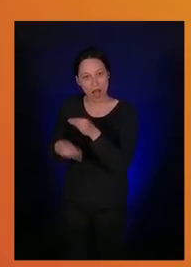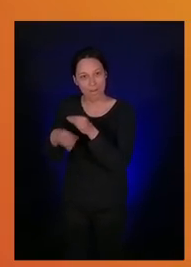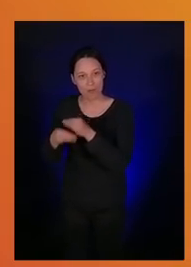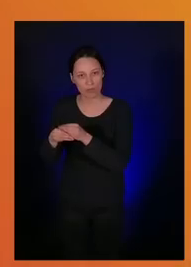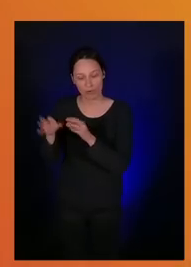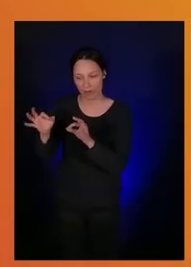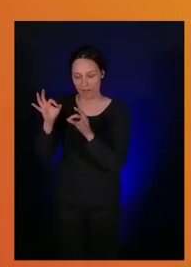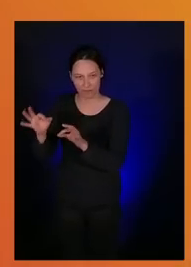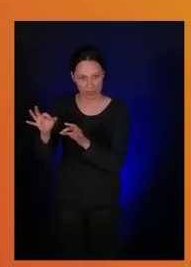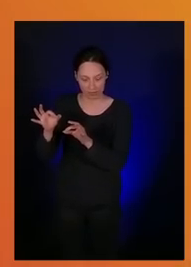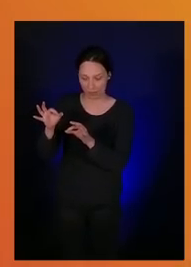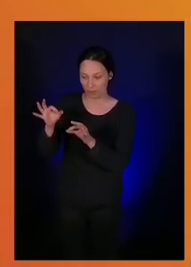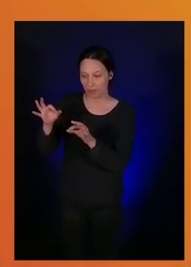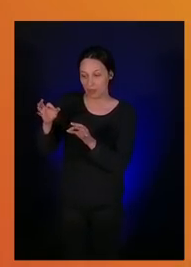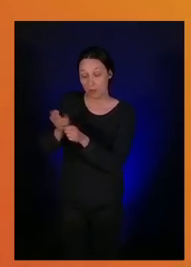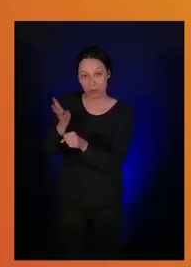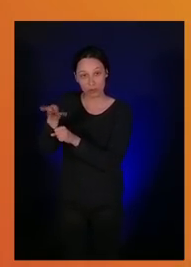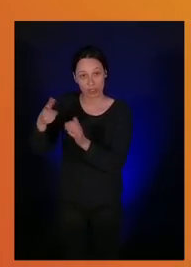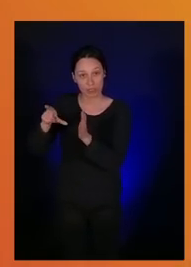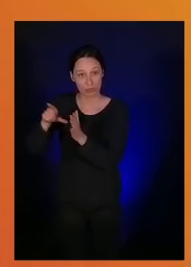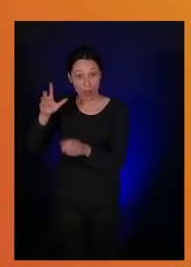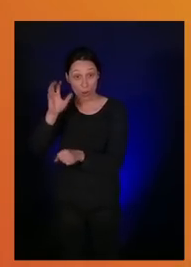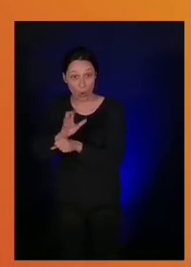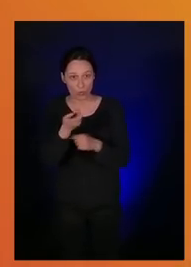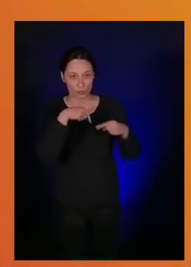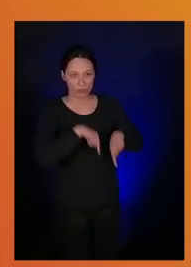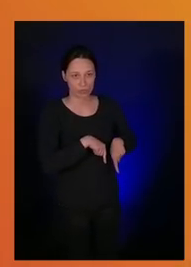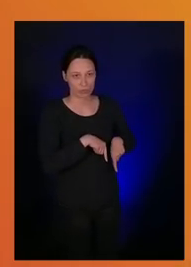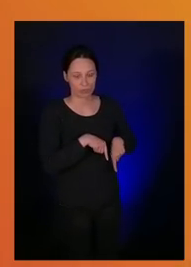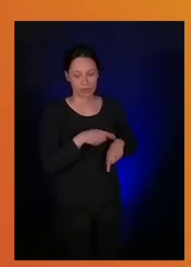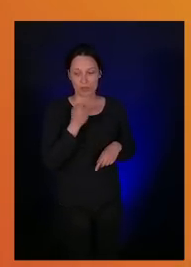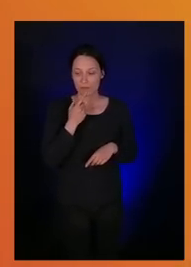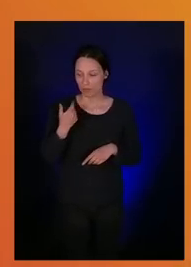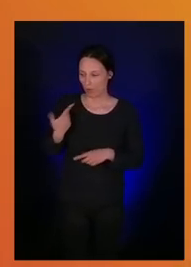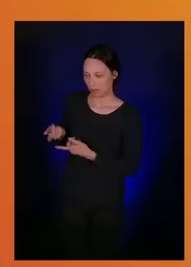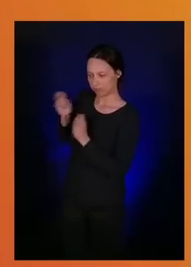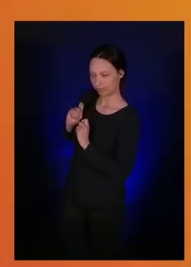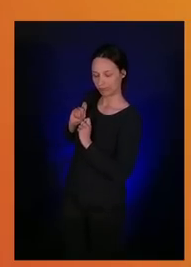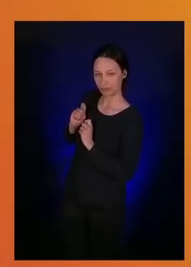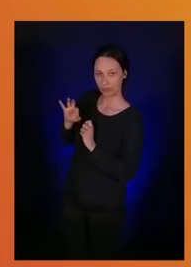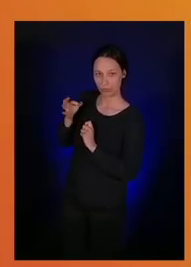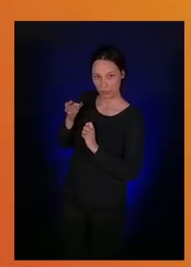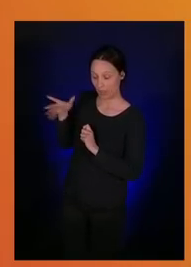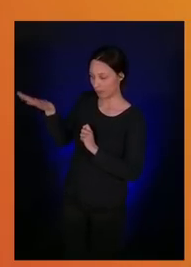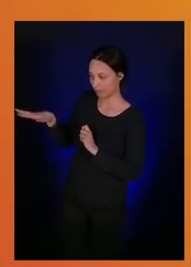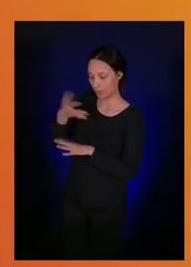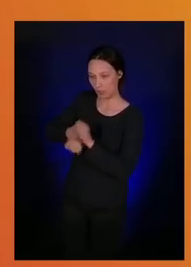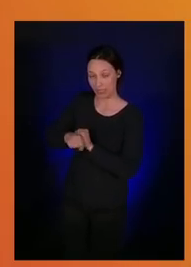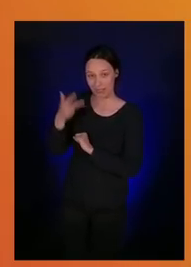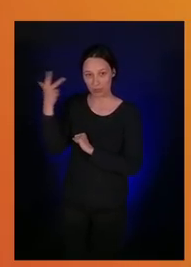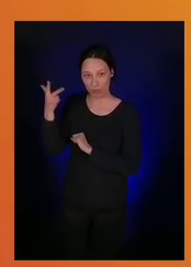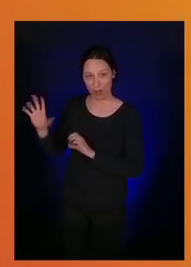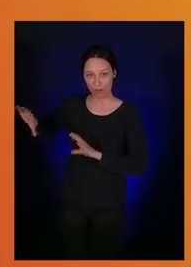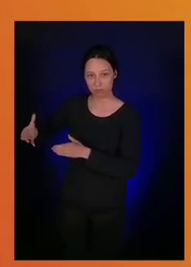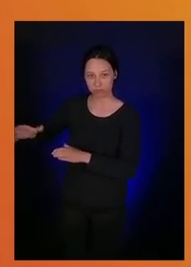voté contre le gouvernement. Le syndicat de l'IRSN, qui m'a mandaté également dans ce congrès, a organisé 3 rassemblements qui ont